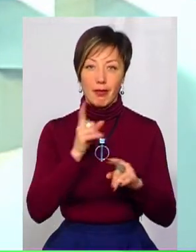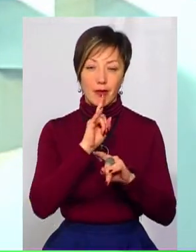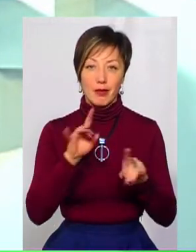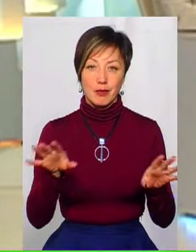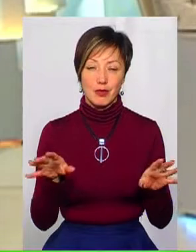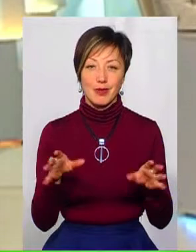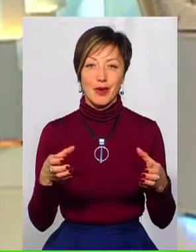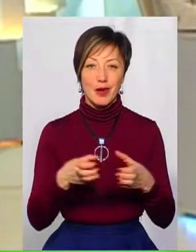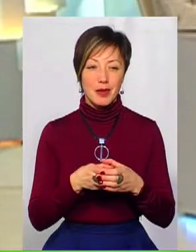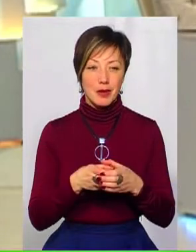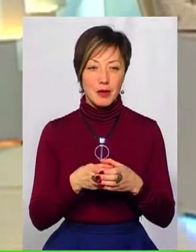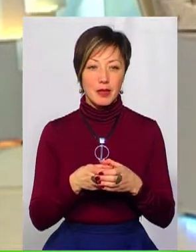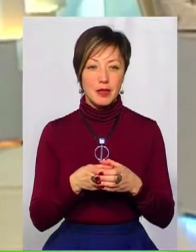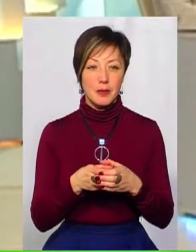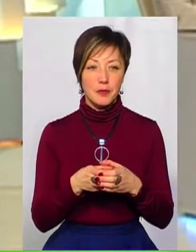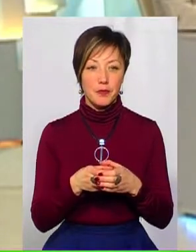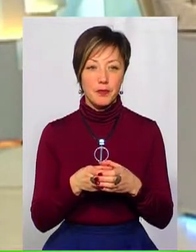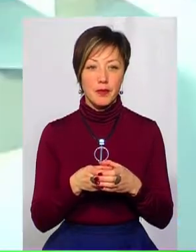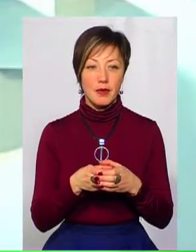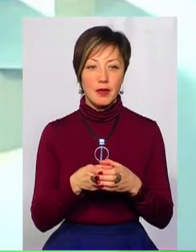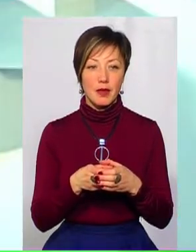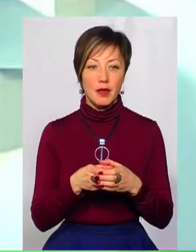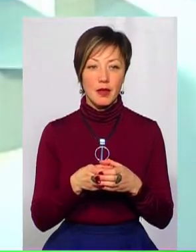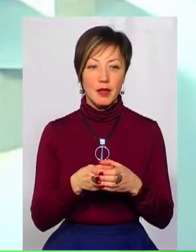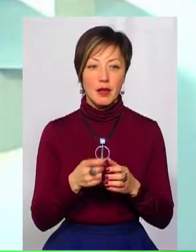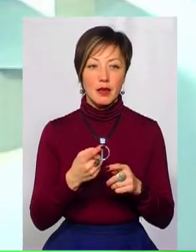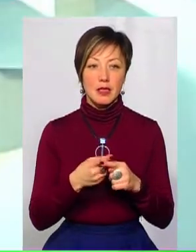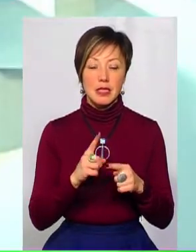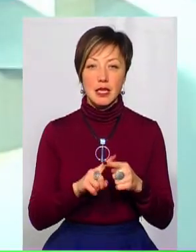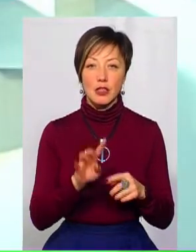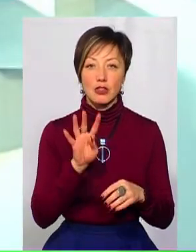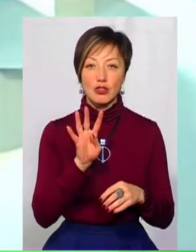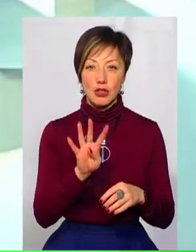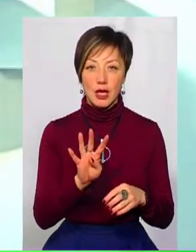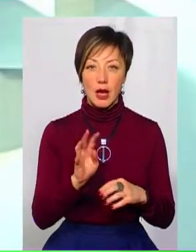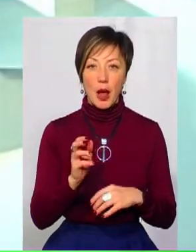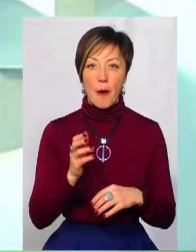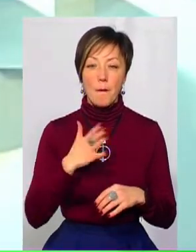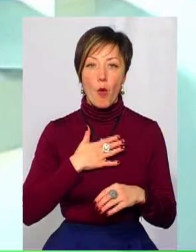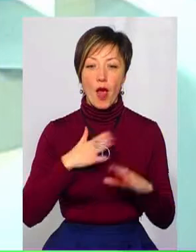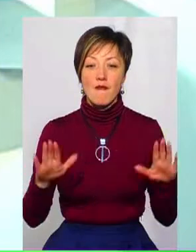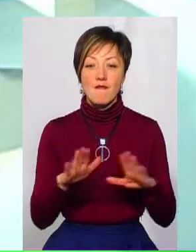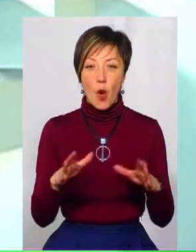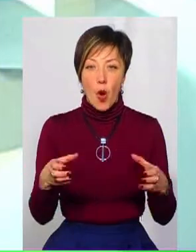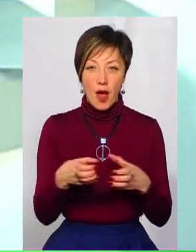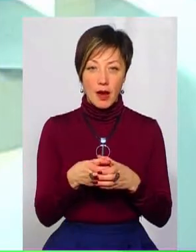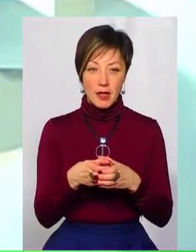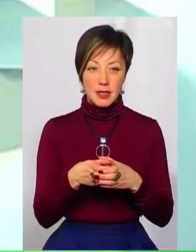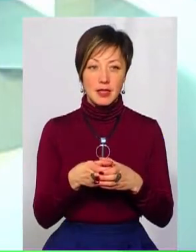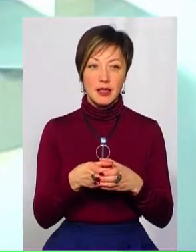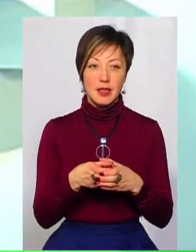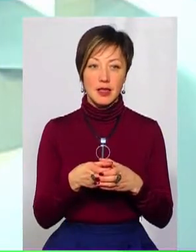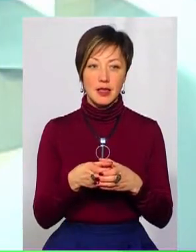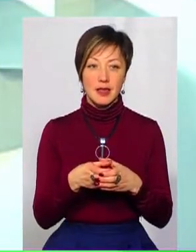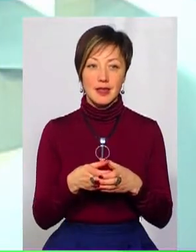Так, також а команда є... тоді це хто? Якщо команда – це мої 4 бек-вокалісти, а також люди. Більша частина людей, яка з тобою,